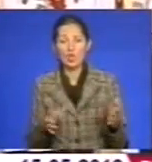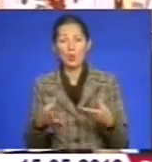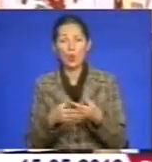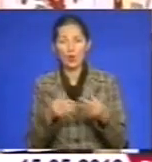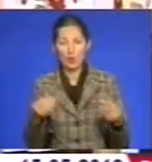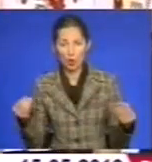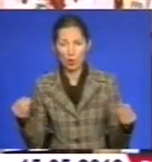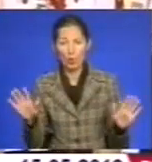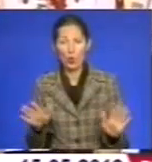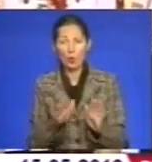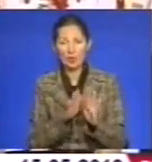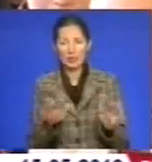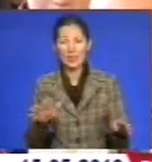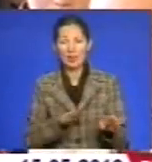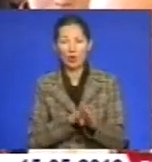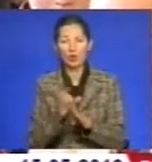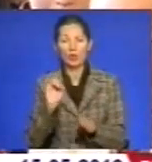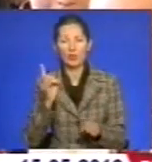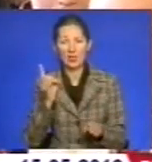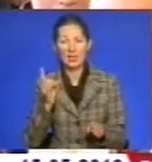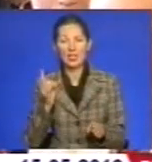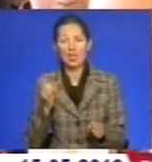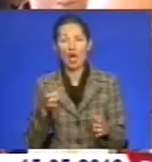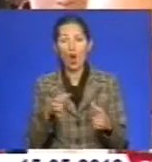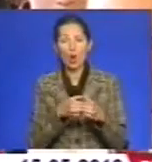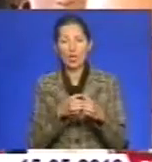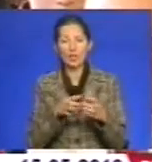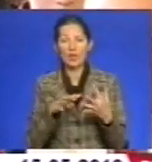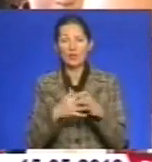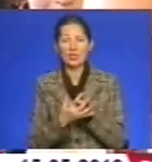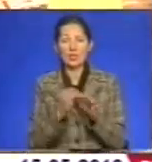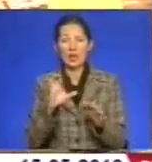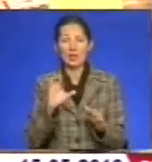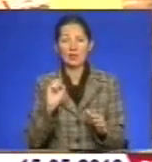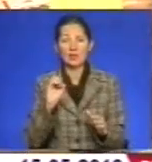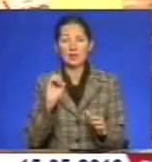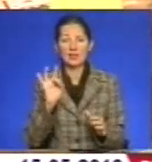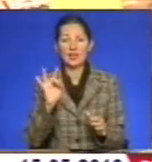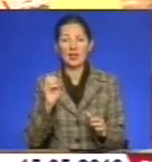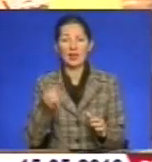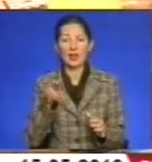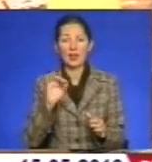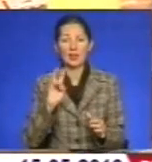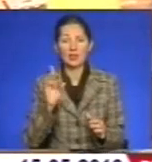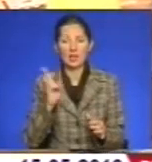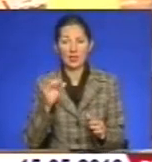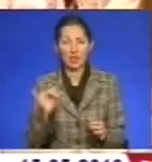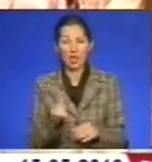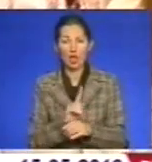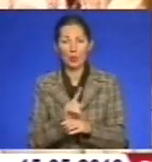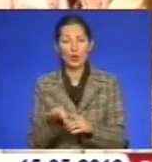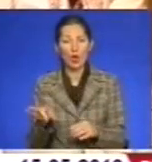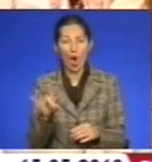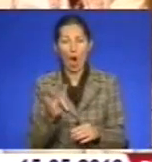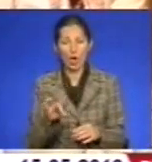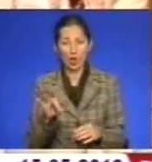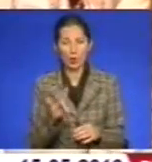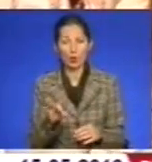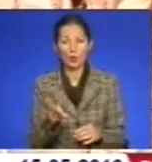гаївки виконав дитячий аматорський колектив із села Серединки Тернопільського району «Народне джерельце». А